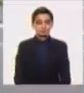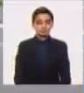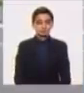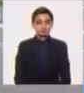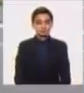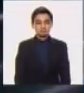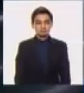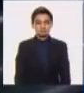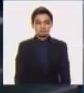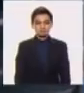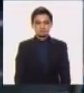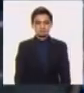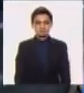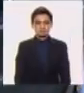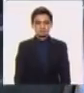Нұрсұлтан.